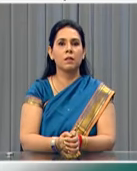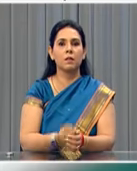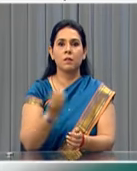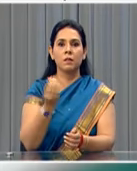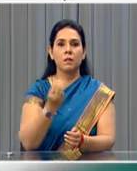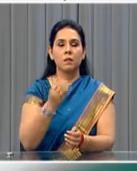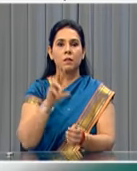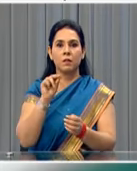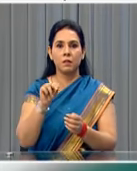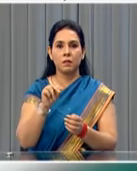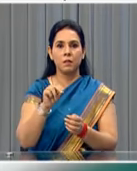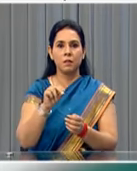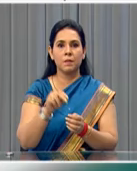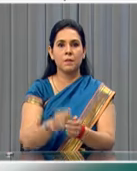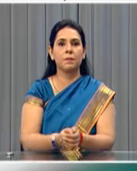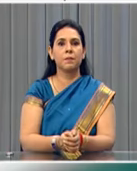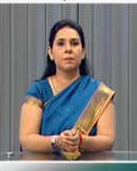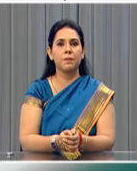मामूली सवेरा नहीं है,